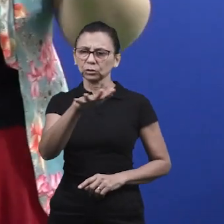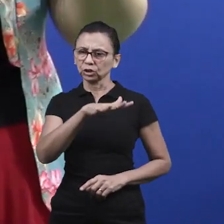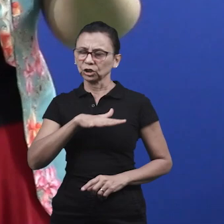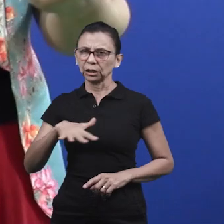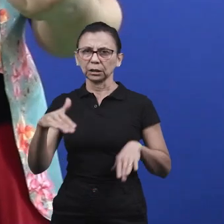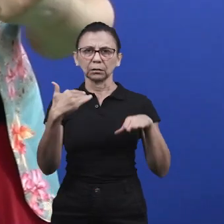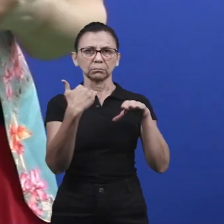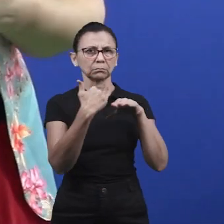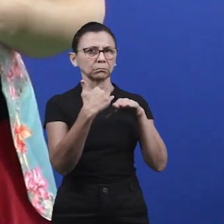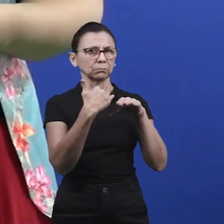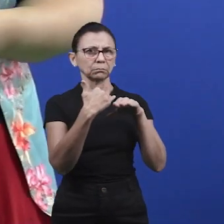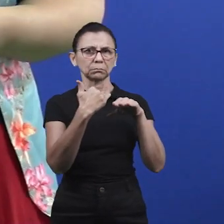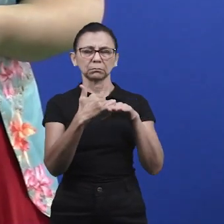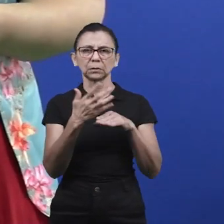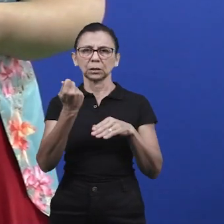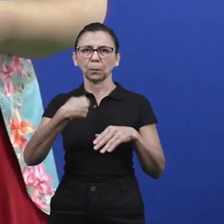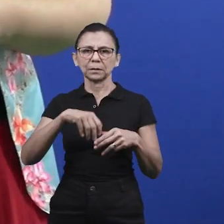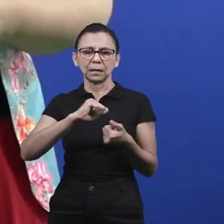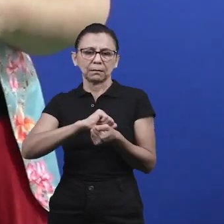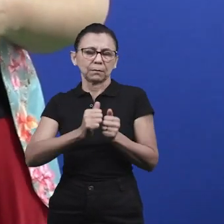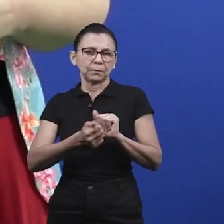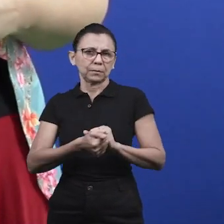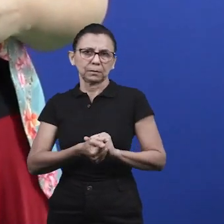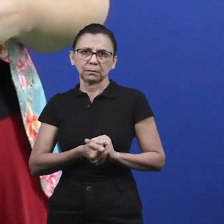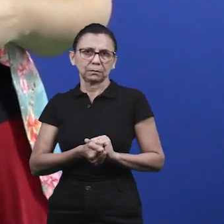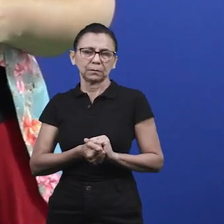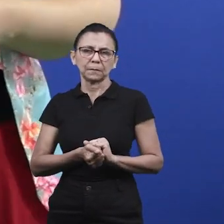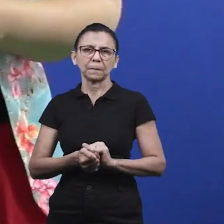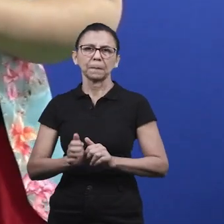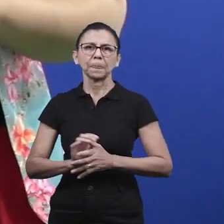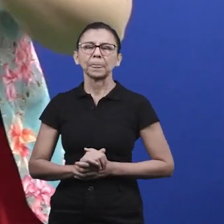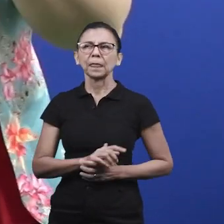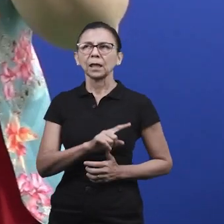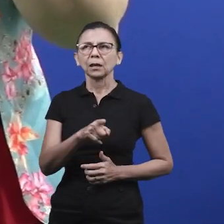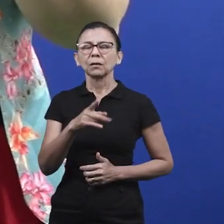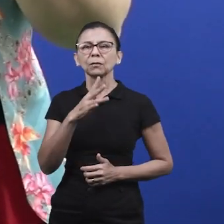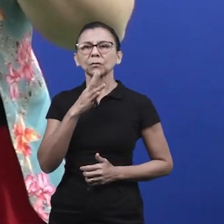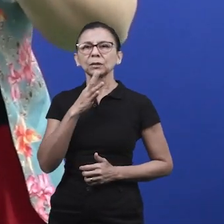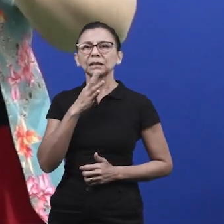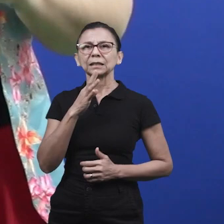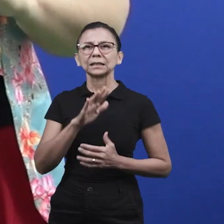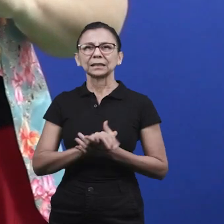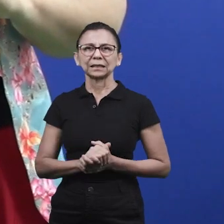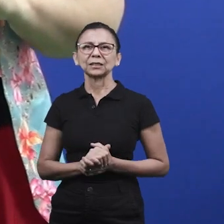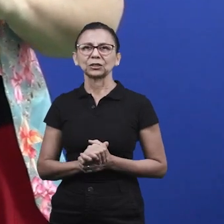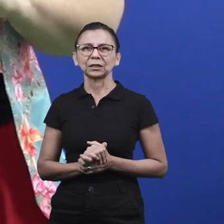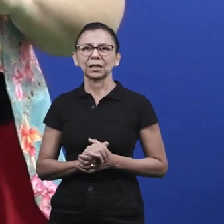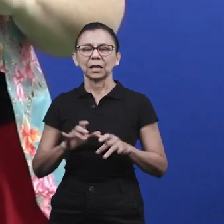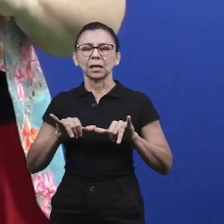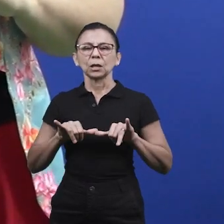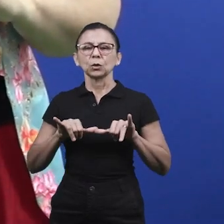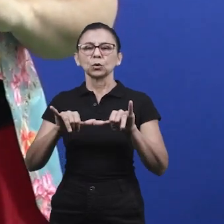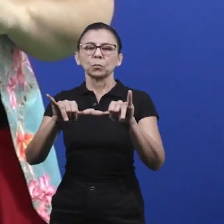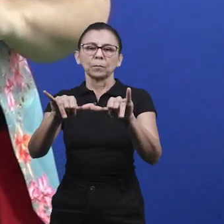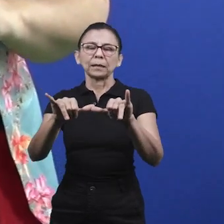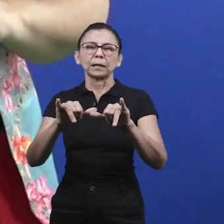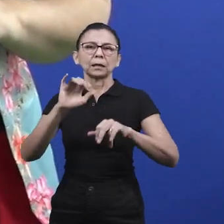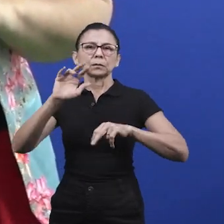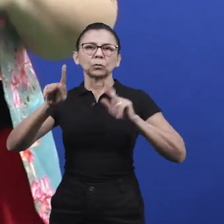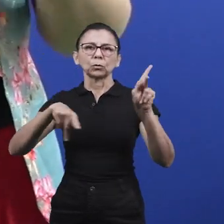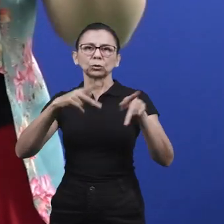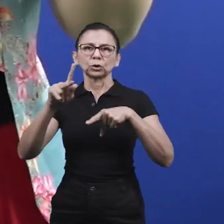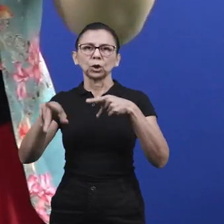tous, sans besoin d'être adapté. Vous vous rappelez, je ne sais pas si vous connaissez donc les